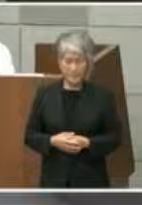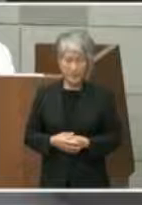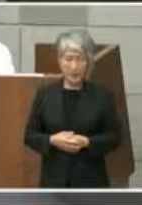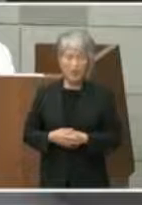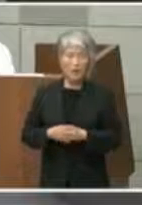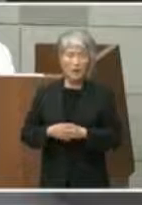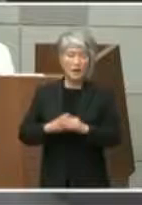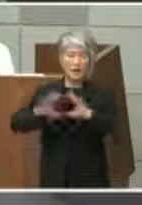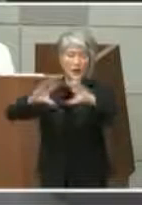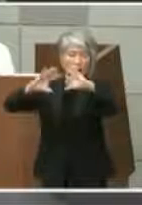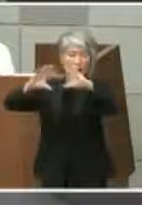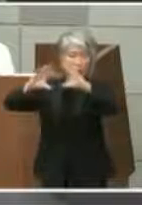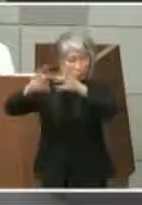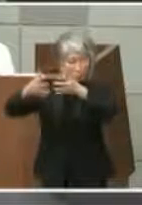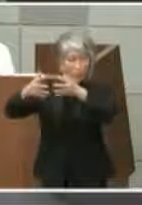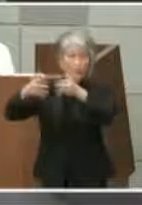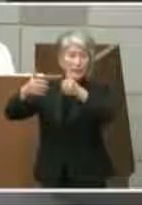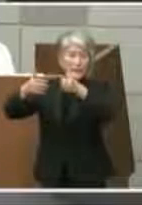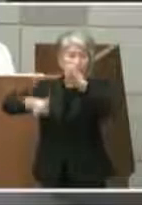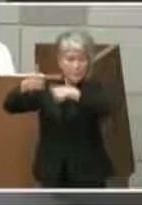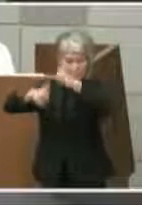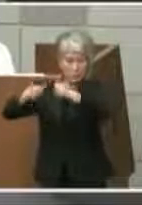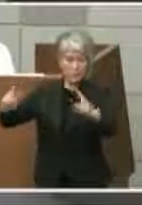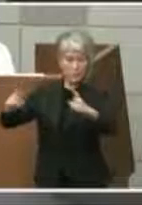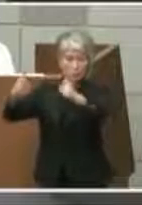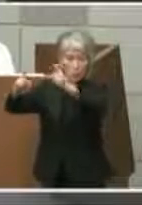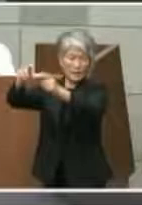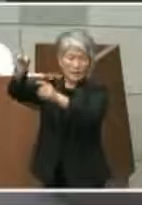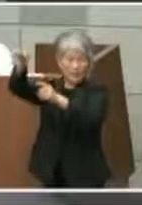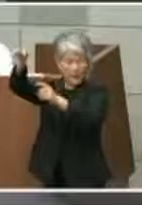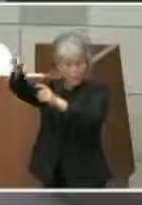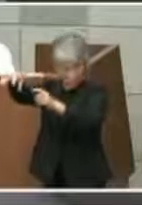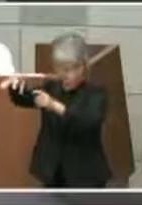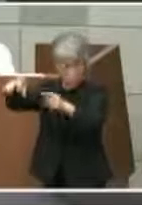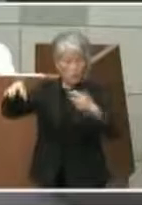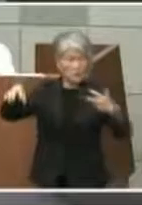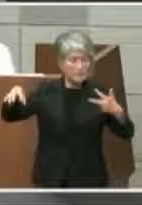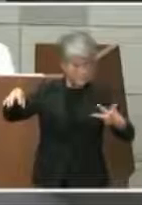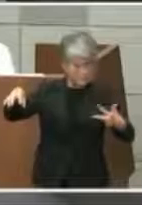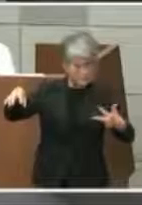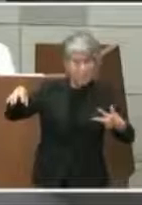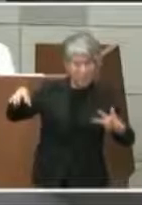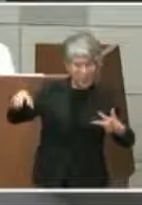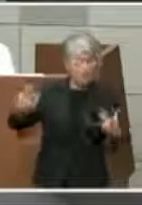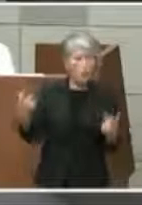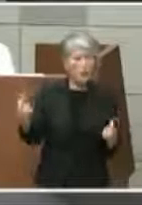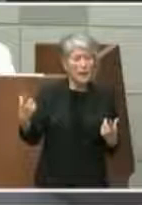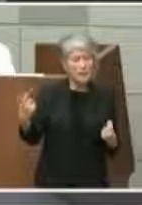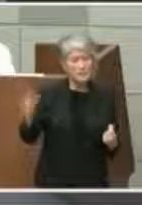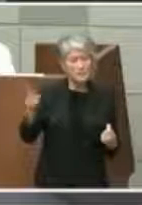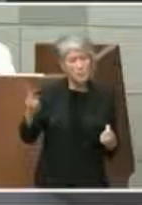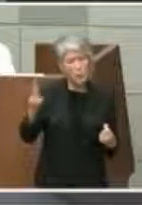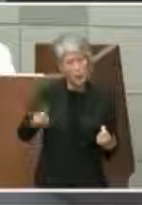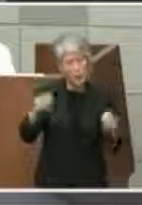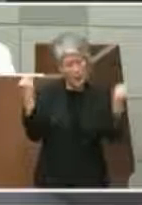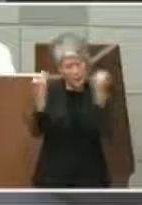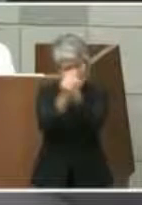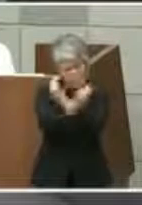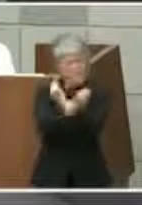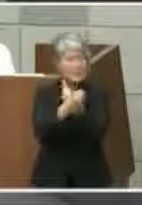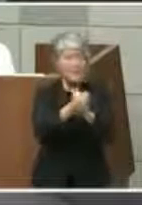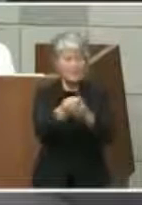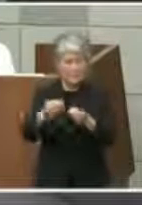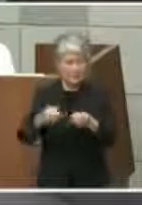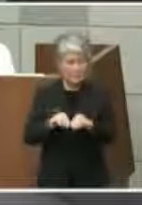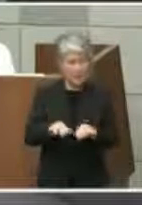会が報道されてますので、市長も同じような勘違いが日本中蔓延していまして、マス